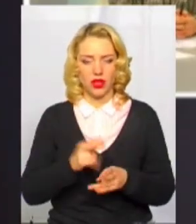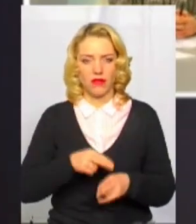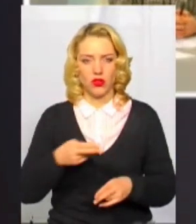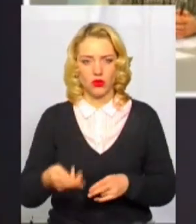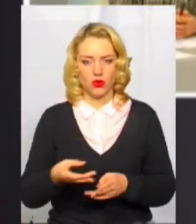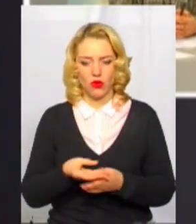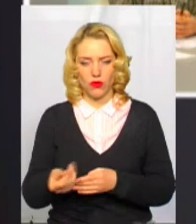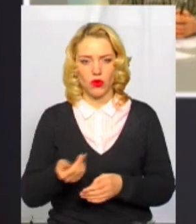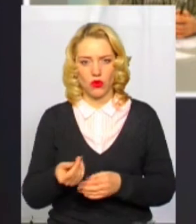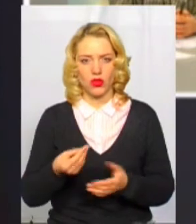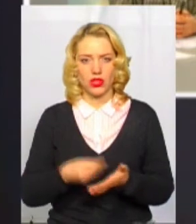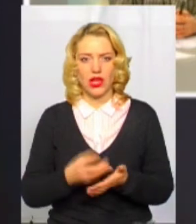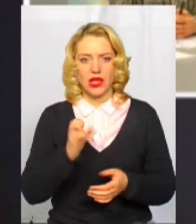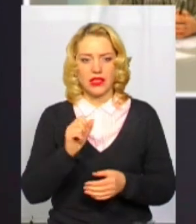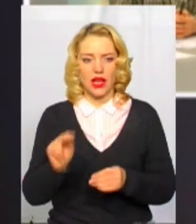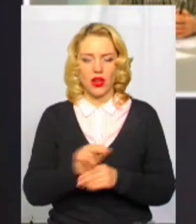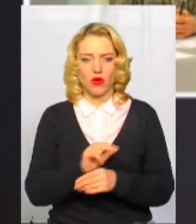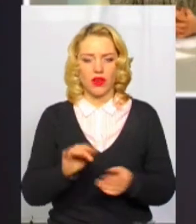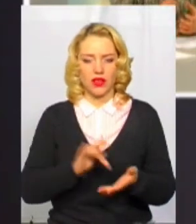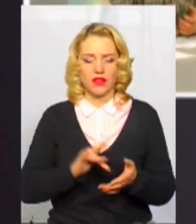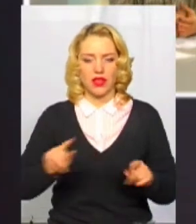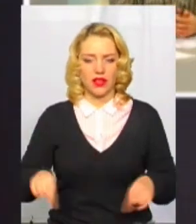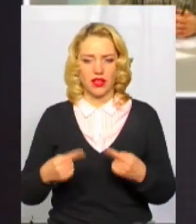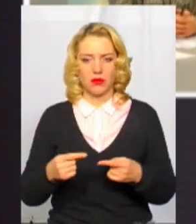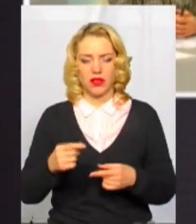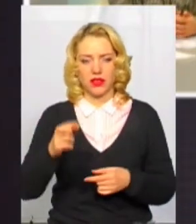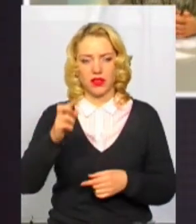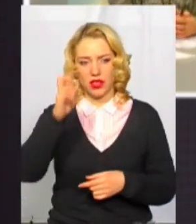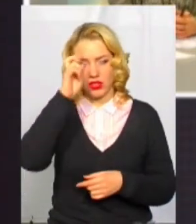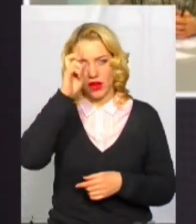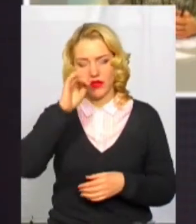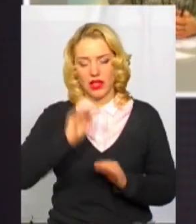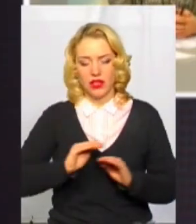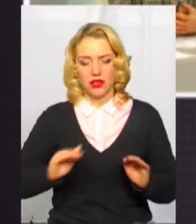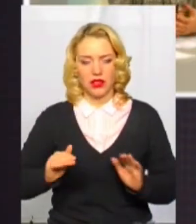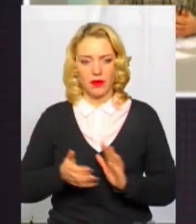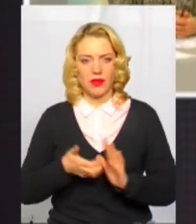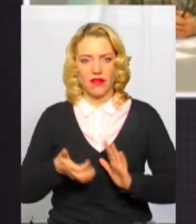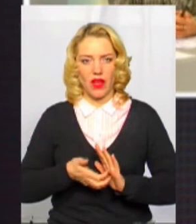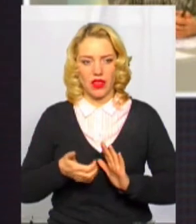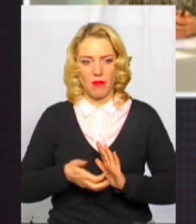відшкодовуємо кошти за лікування в центрах реабілітації державних діткам з вадами